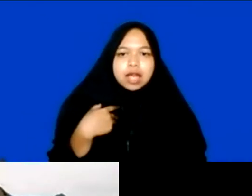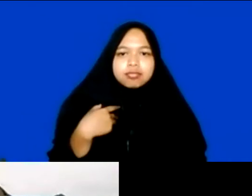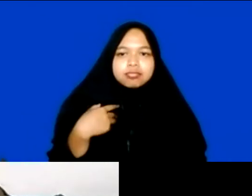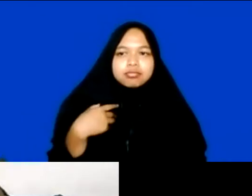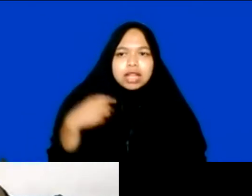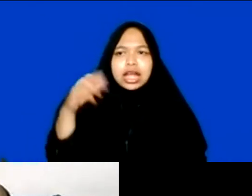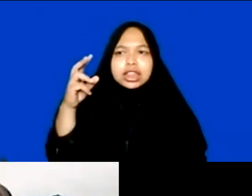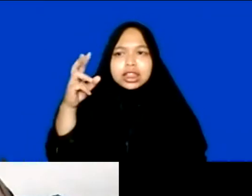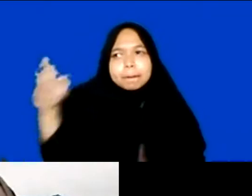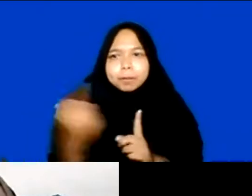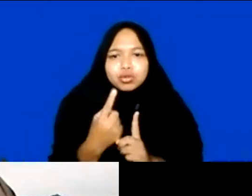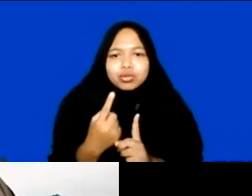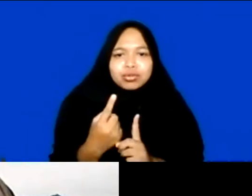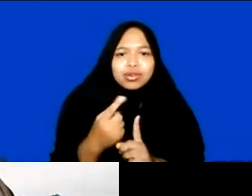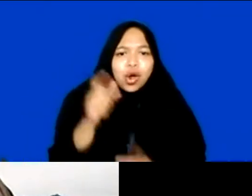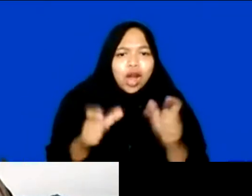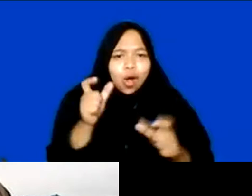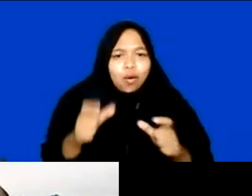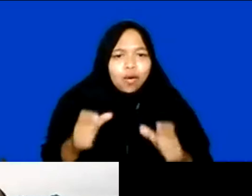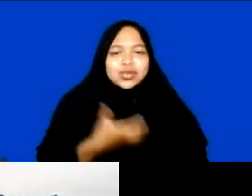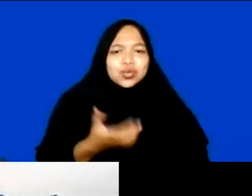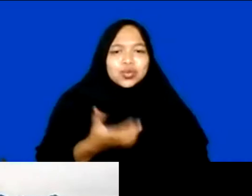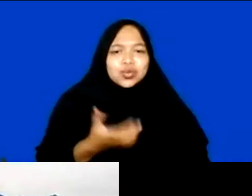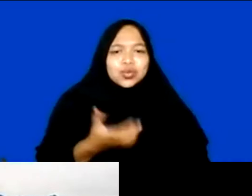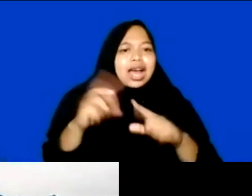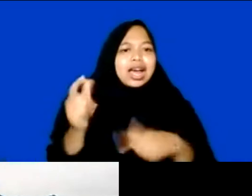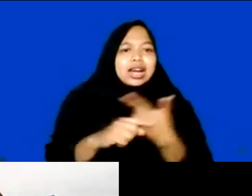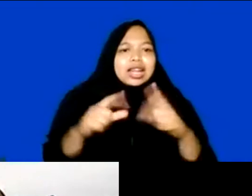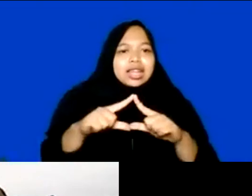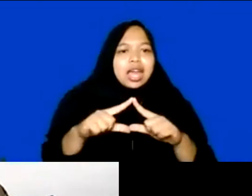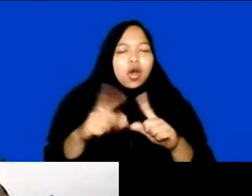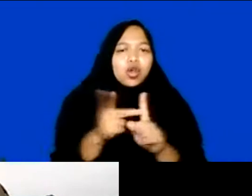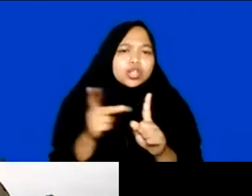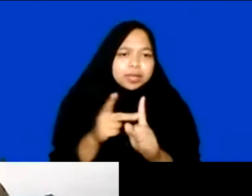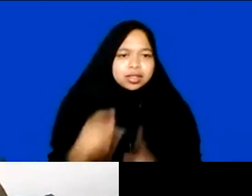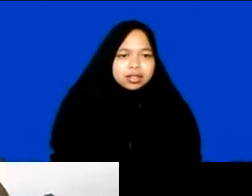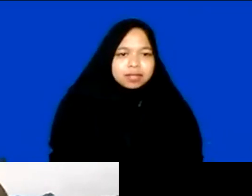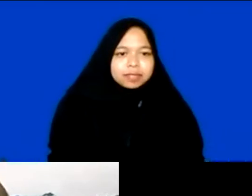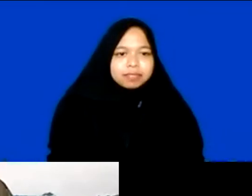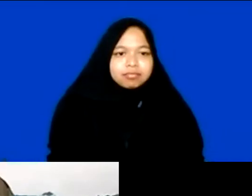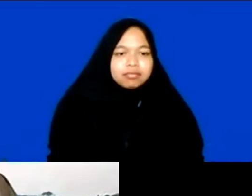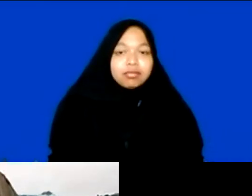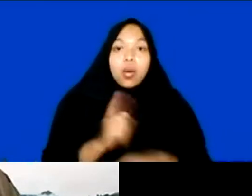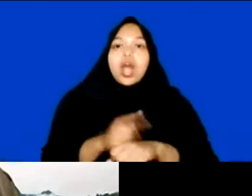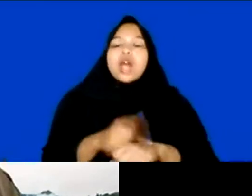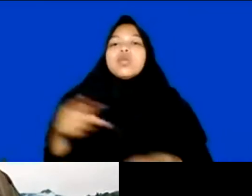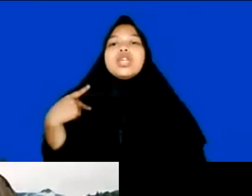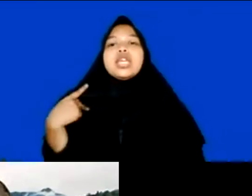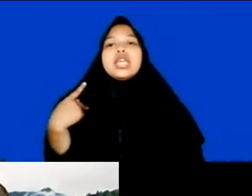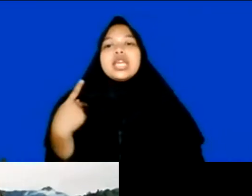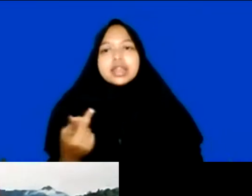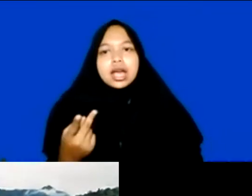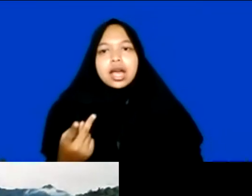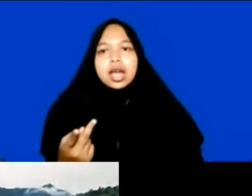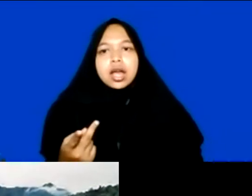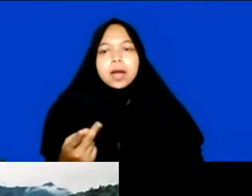loh. Jadi sebenarnya makanya aku bilang ketika kita membangun sebuah brand image, image brand seperti itu, kita harus tegasin kita mau kemana nih,